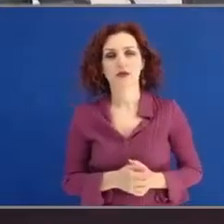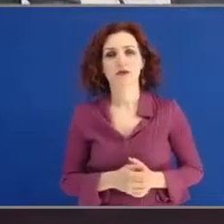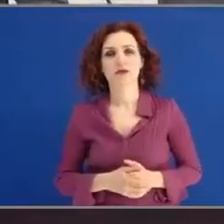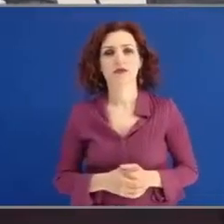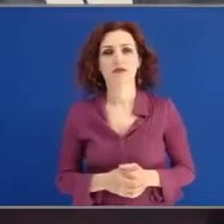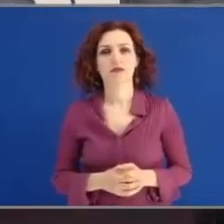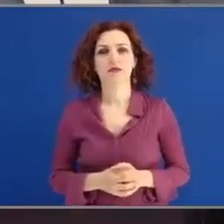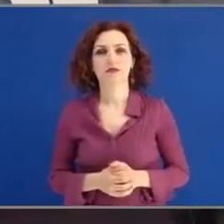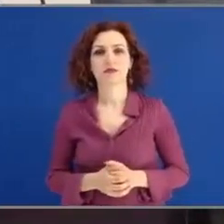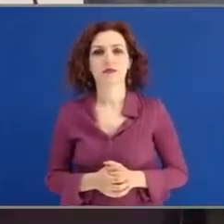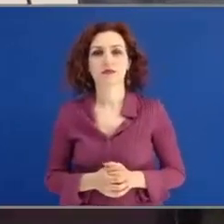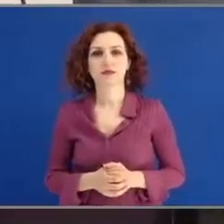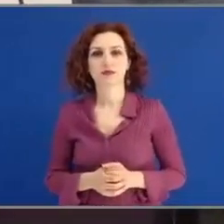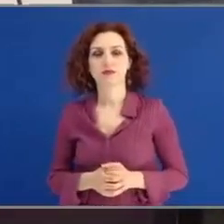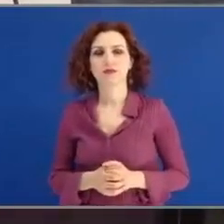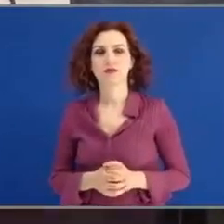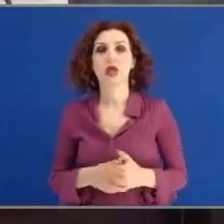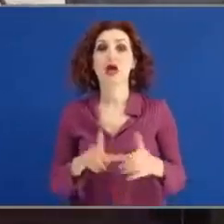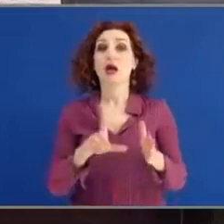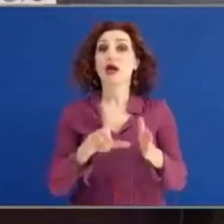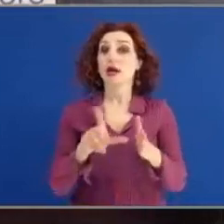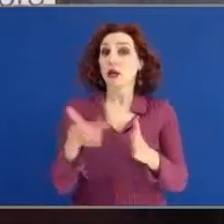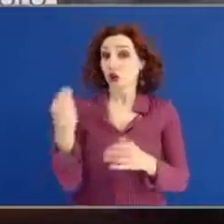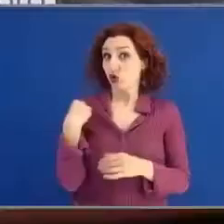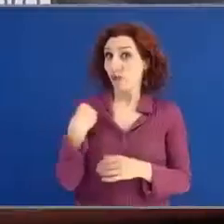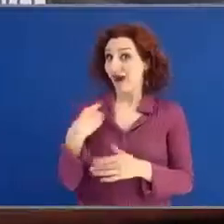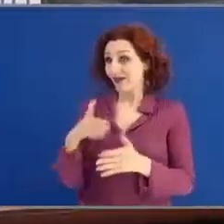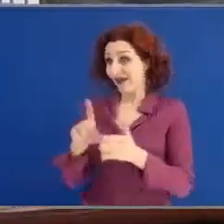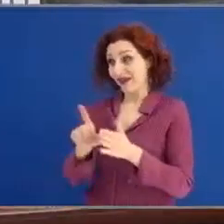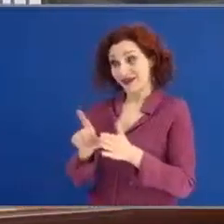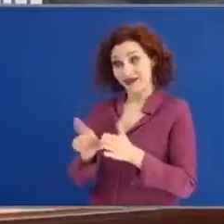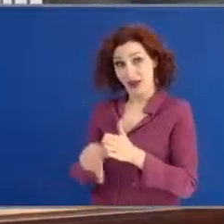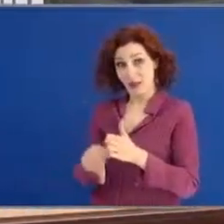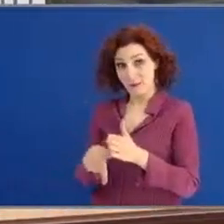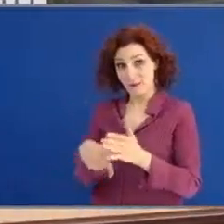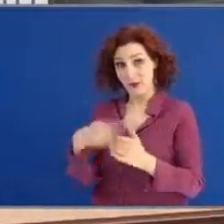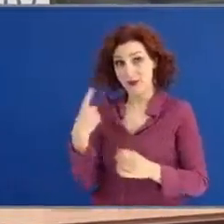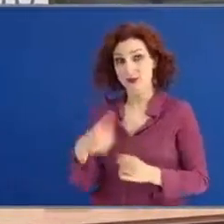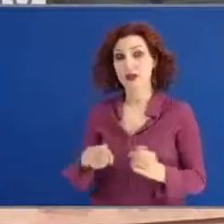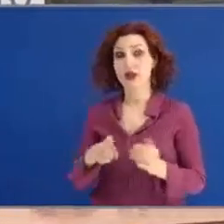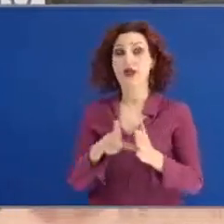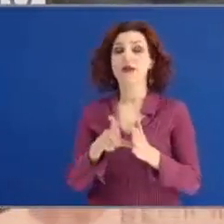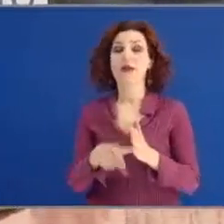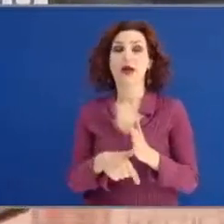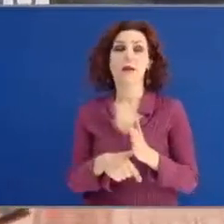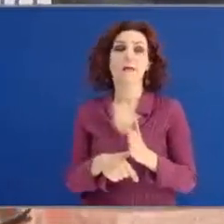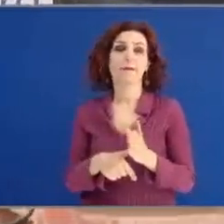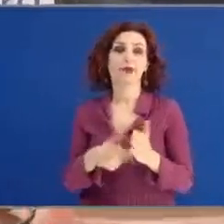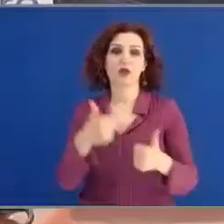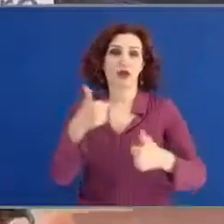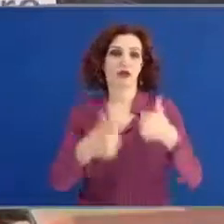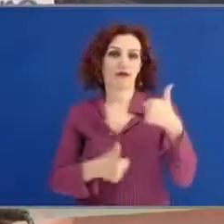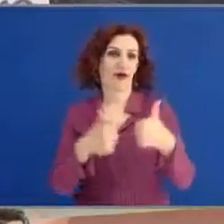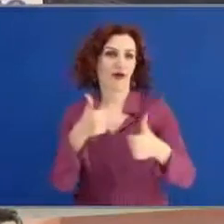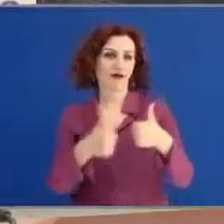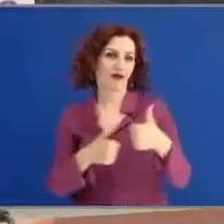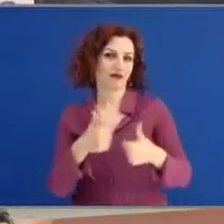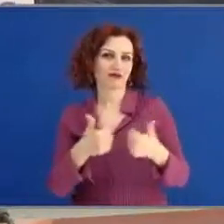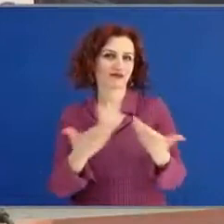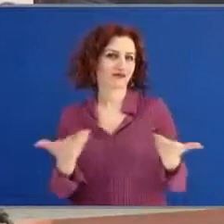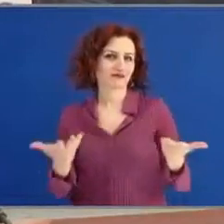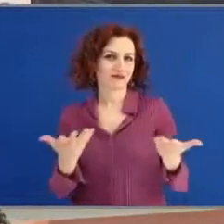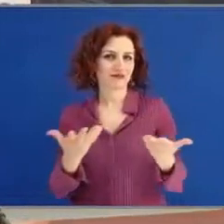Allora, sulla questione dei tempi, sono i tempi previsti per le acquisizioni pubbliche attraverso gare. Sono